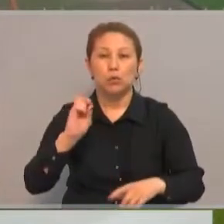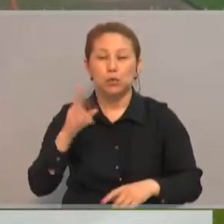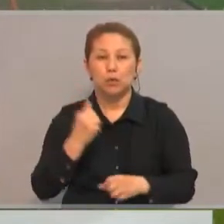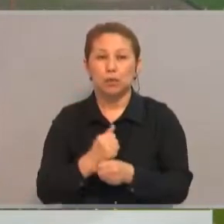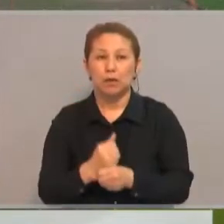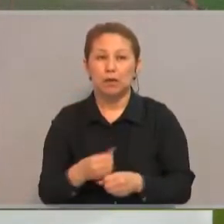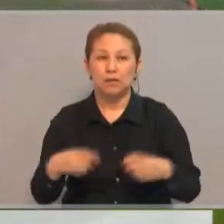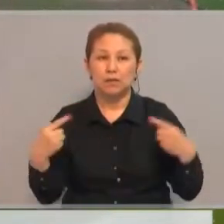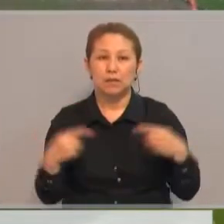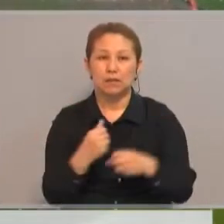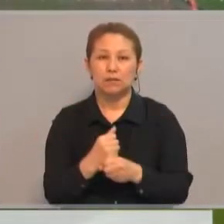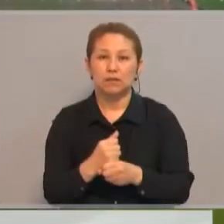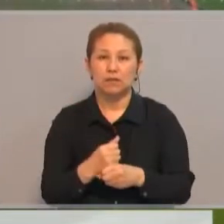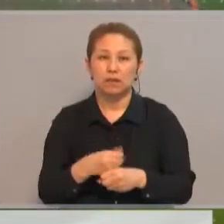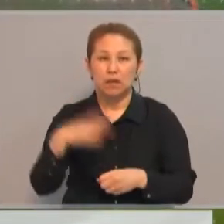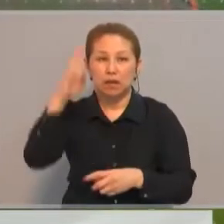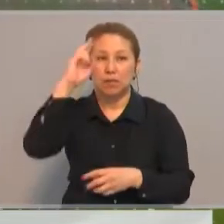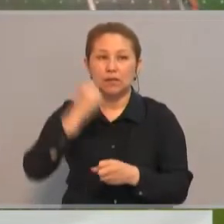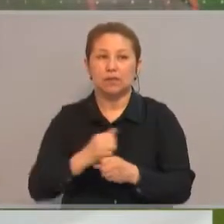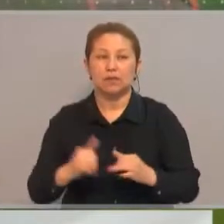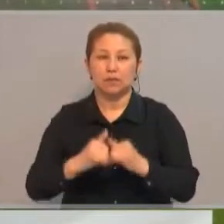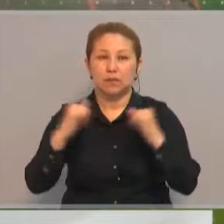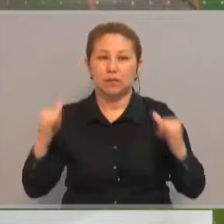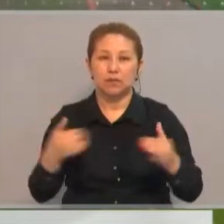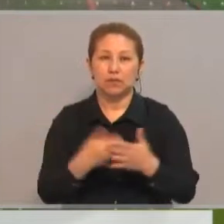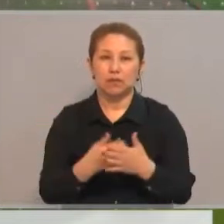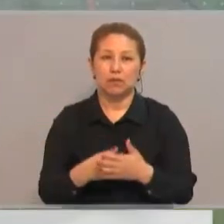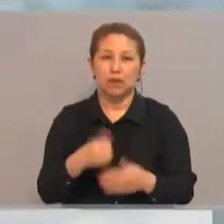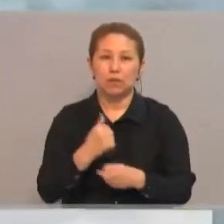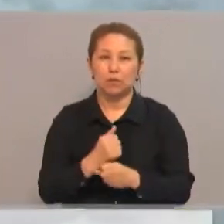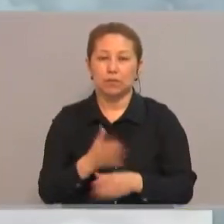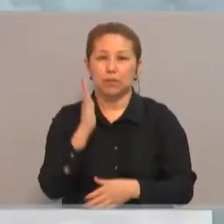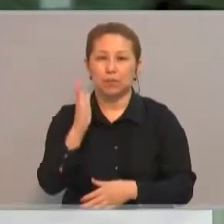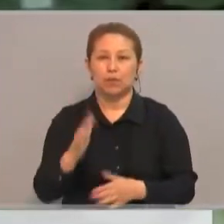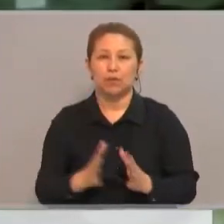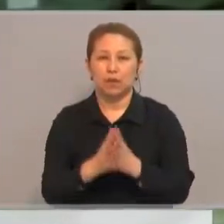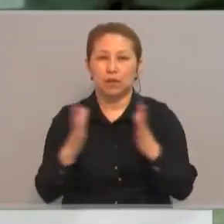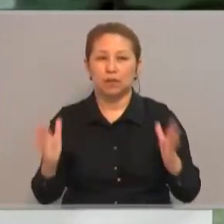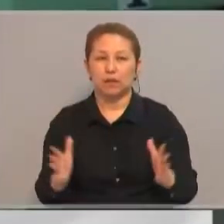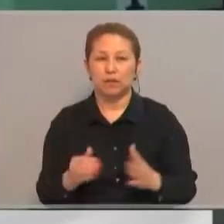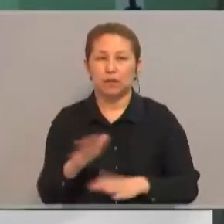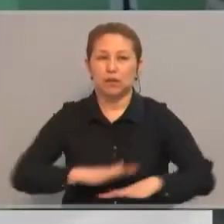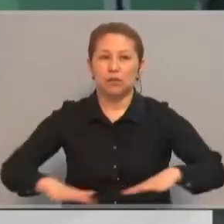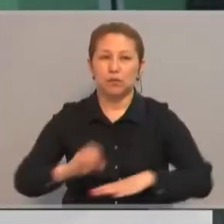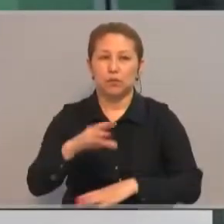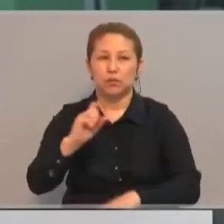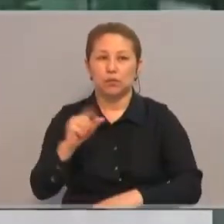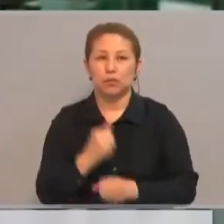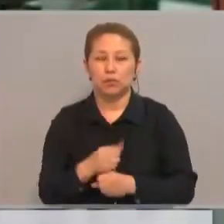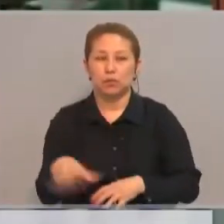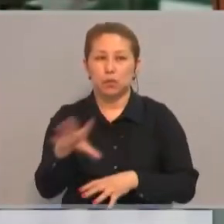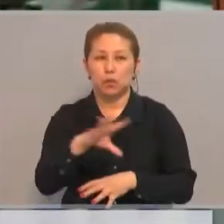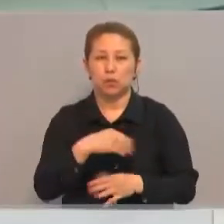время в соответствии с поручением президента по развитию обрабатывающей промышленности будет открыта индустриальная зона «Жылдыз»